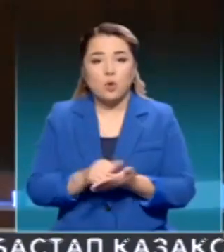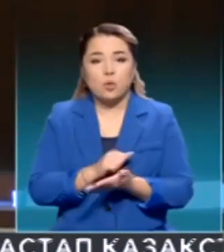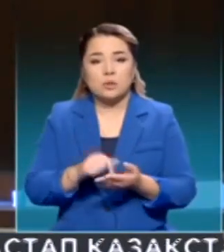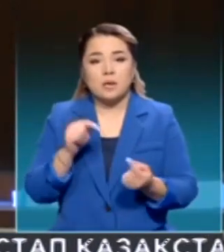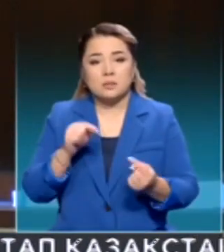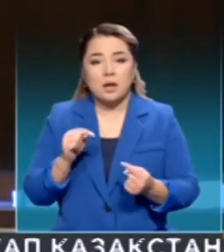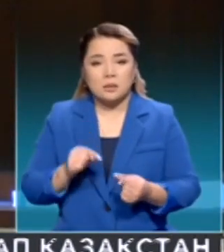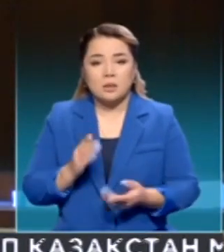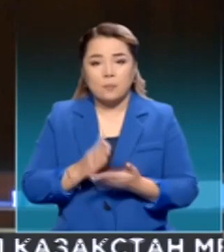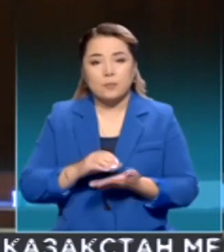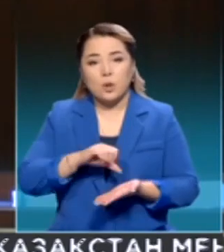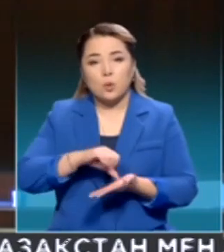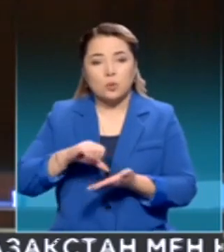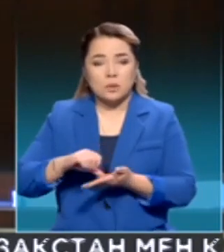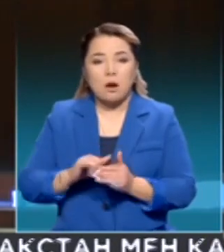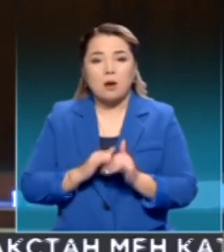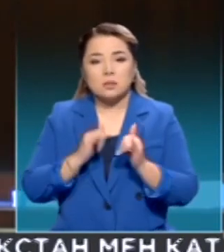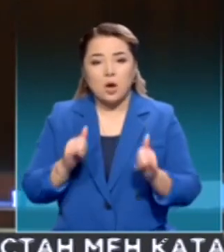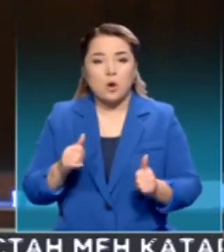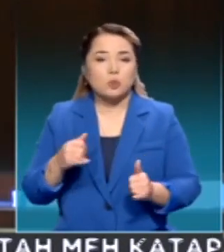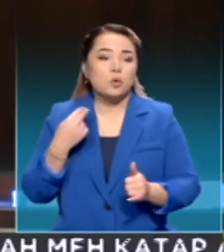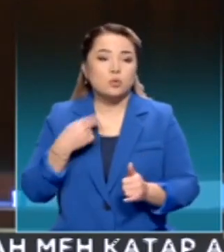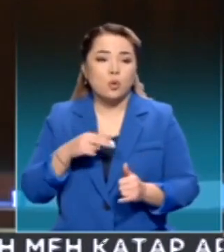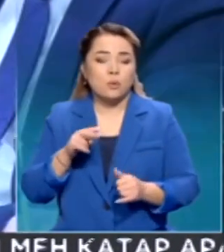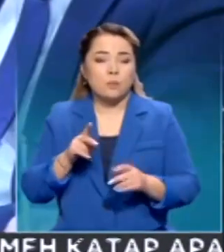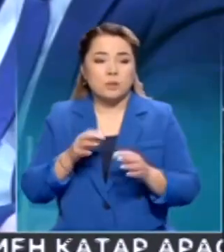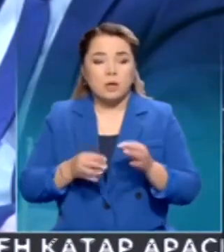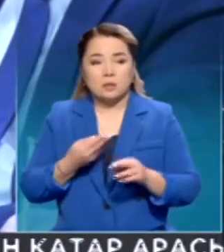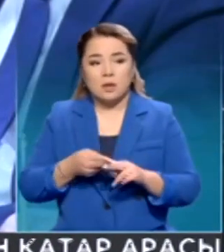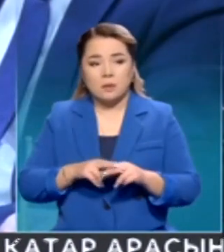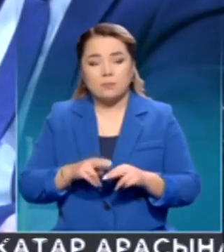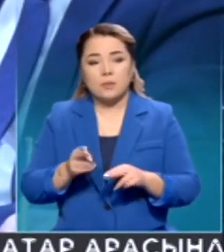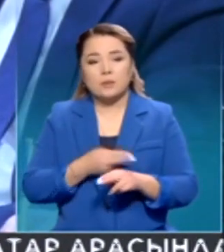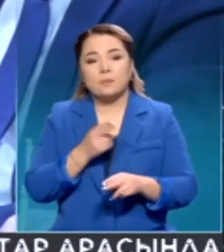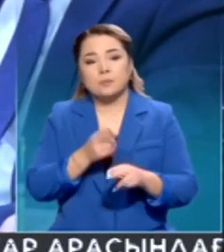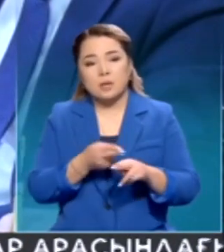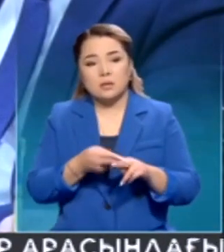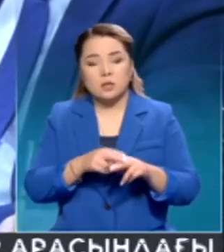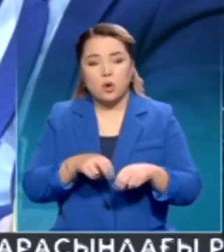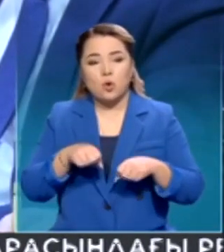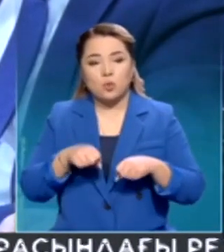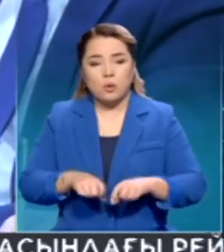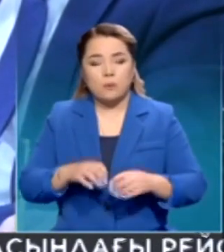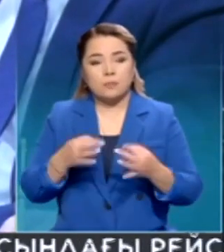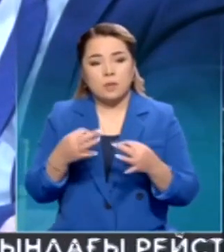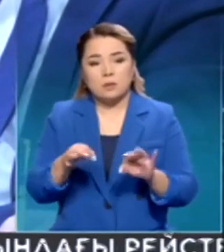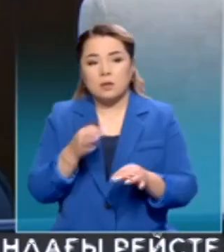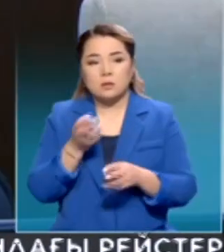сай уәкілдің құзыретін арттырып, түрмелерге еш кедергісіз кіру құқығын беру көзделген.